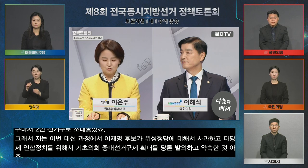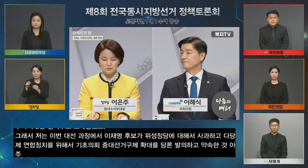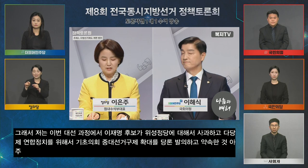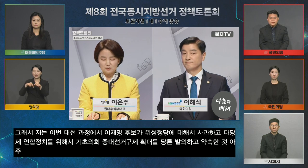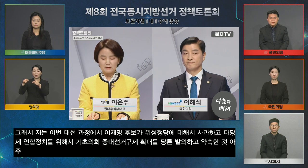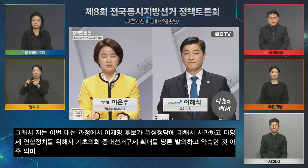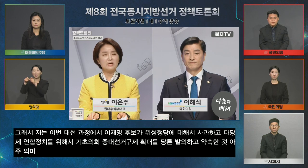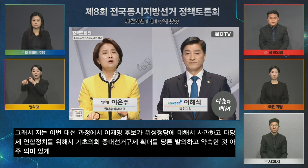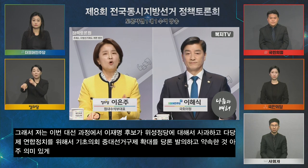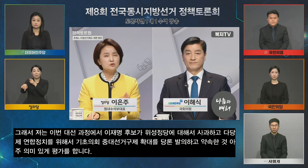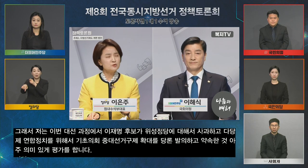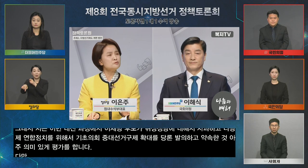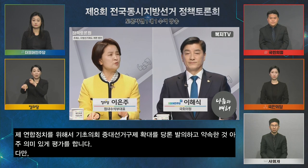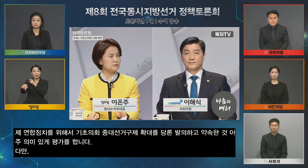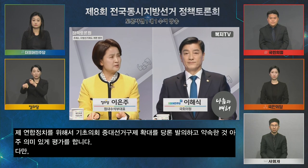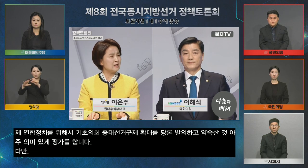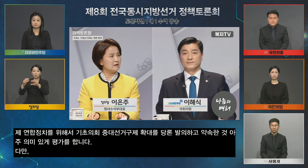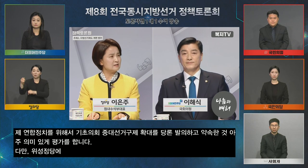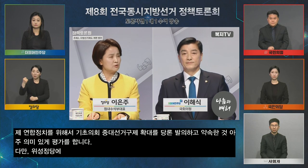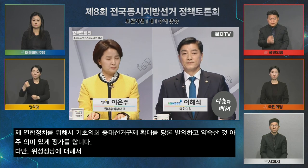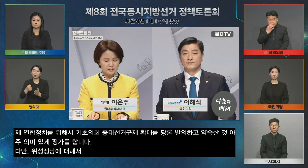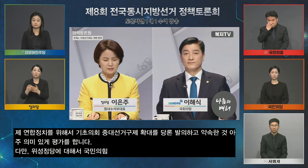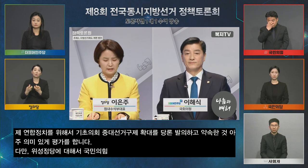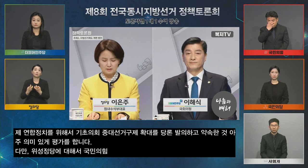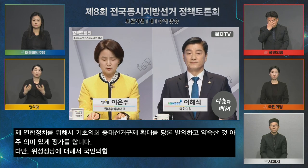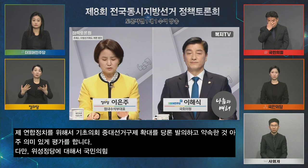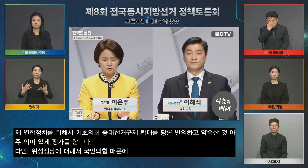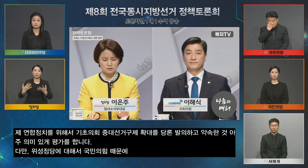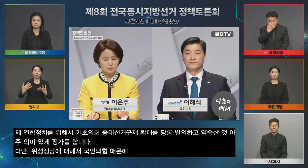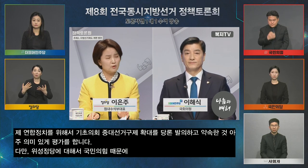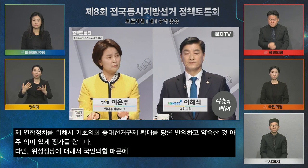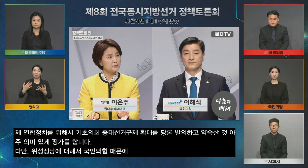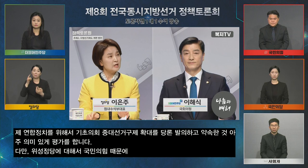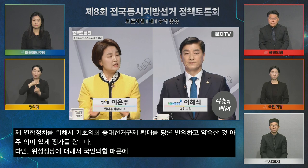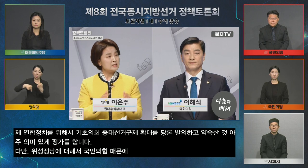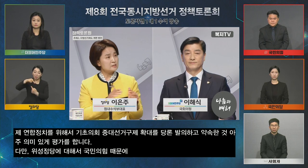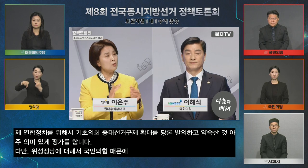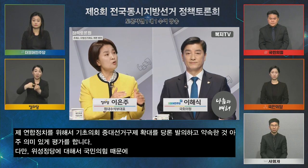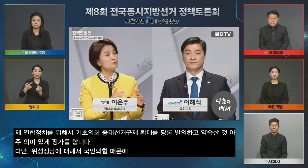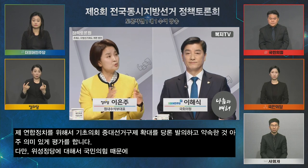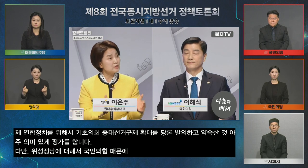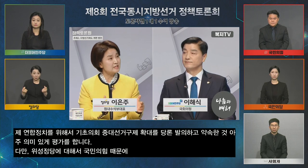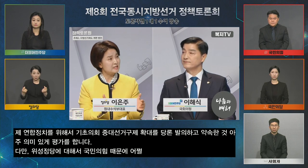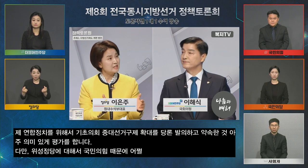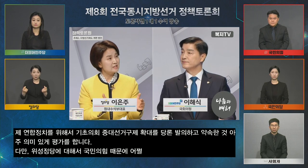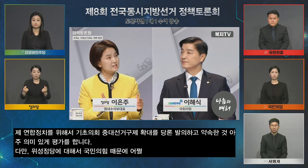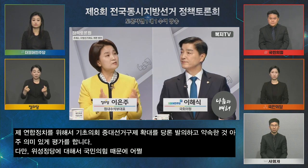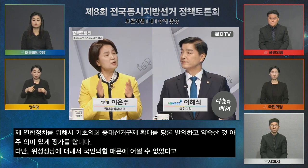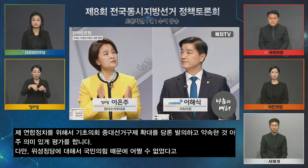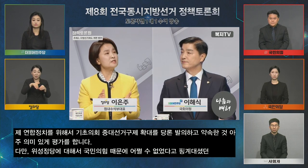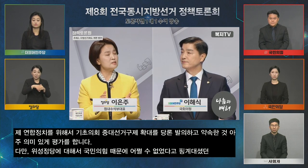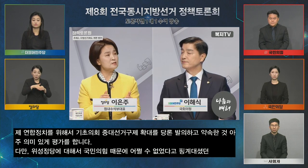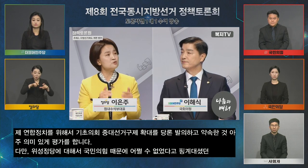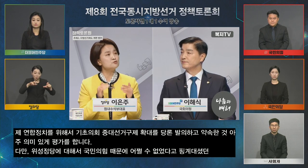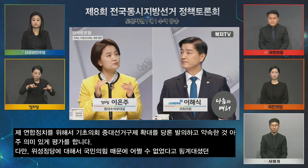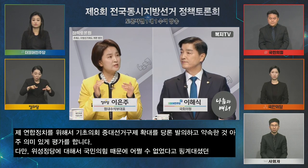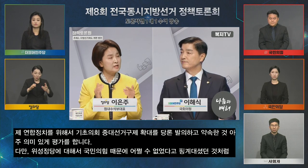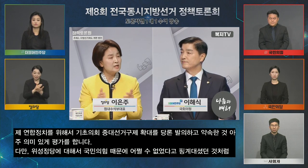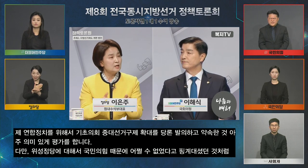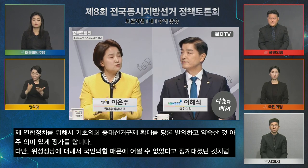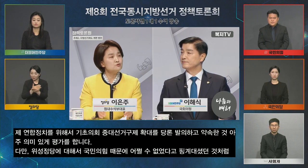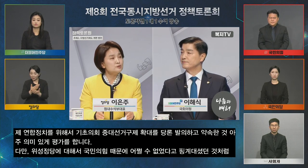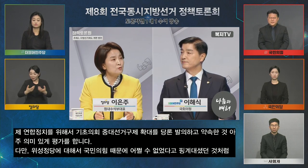국민의힘 때문에 어쩔 수 없었다라고 핑계되셨던 것처럼 이 선거구 쪼개기, 지금 현재 있는